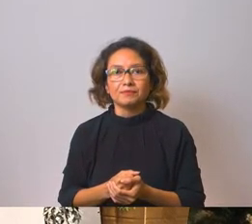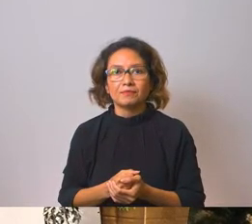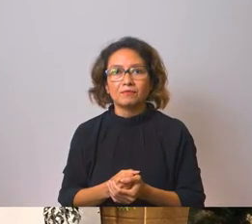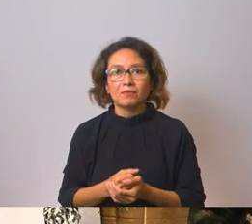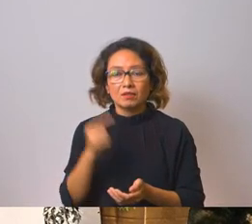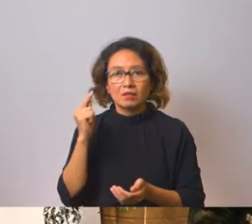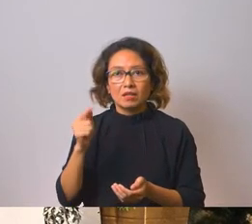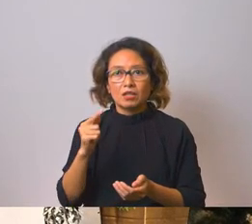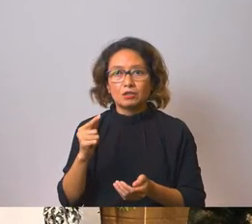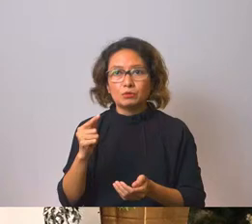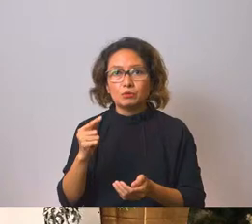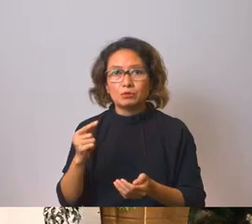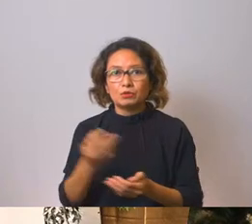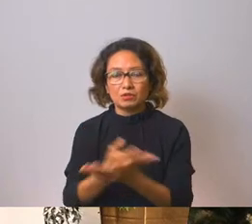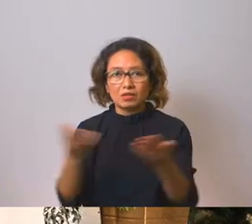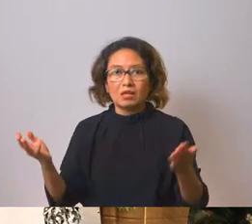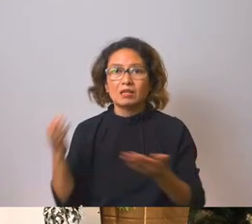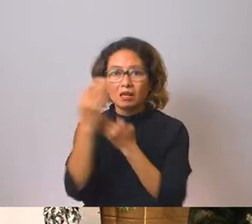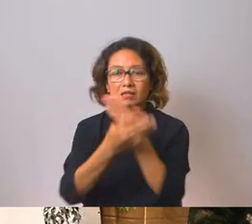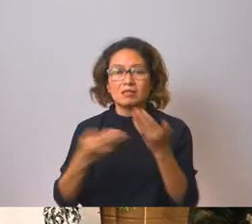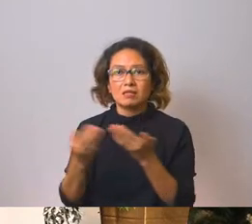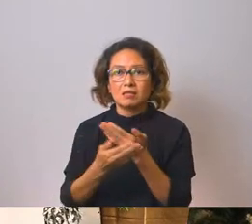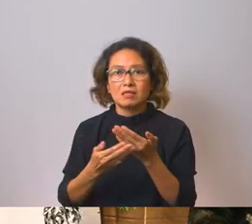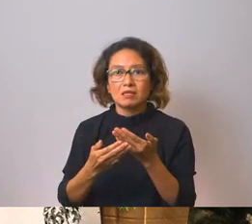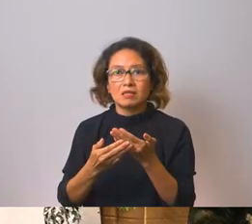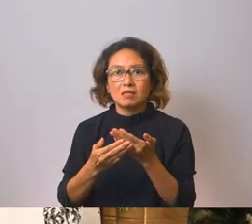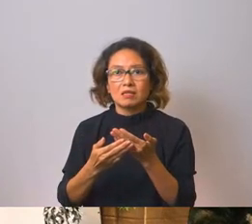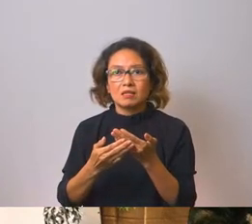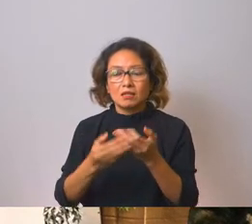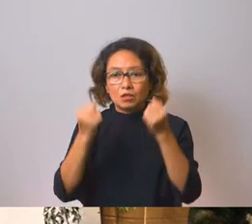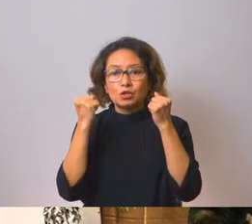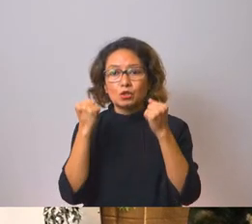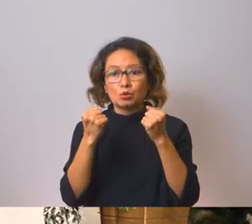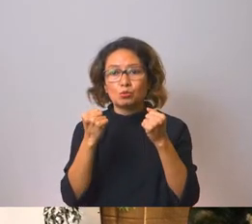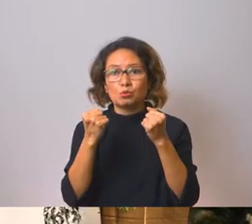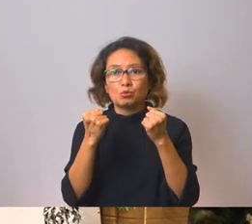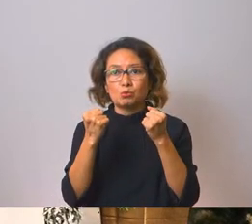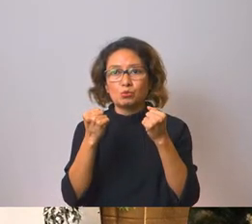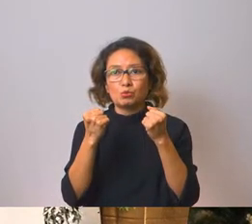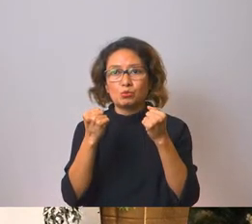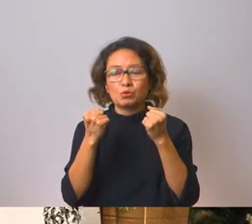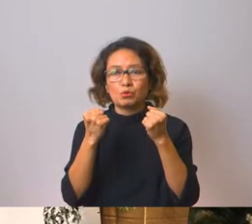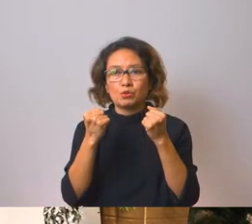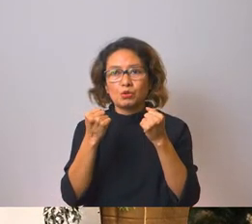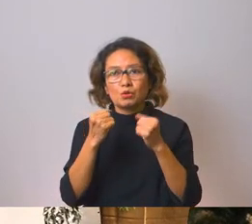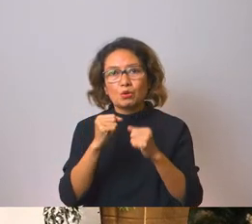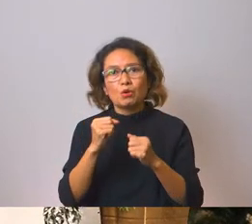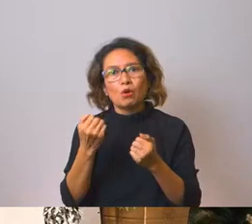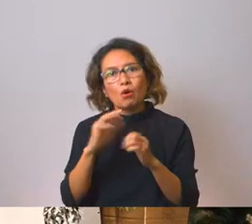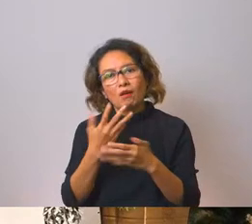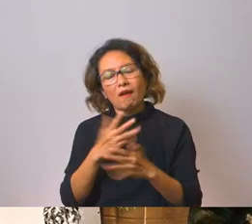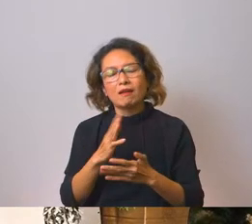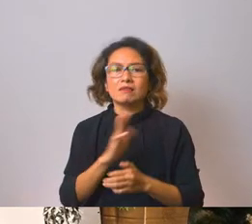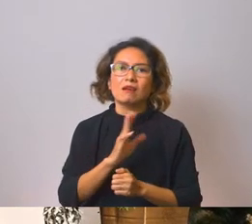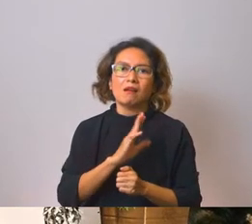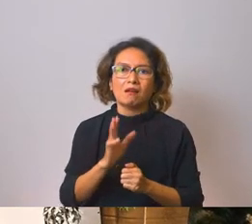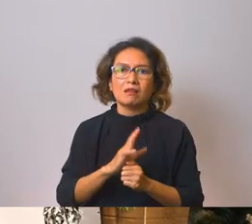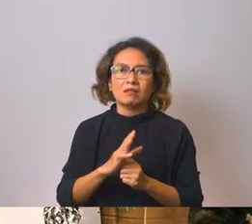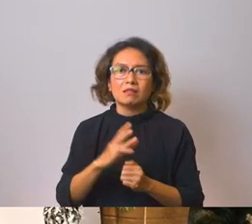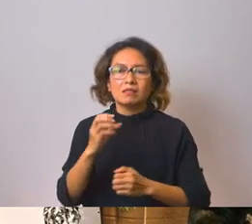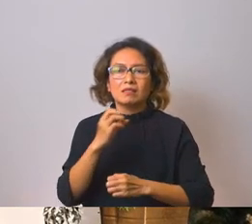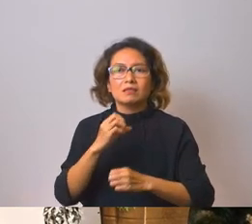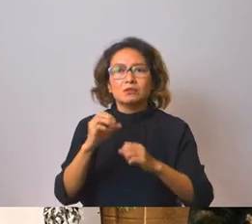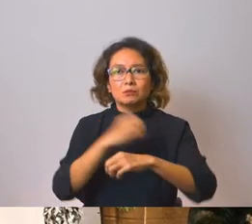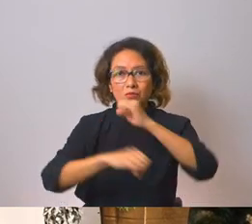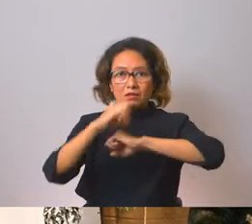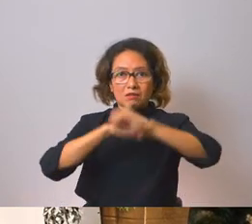Karena itu, saudara-saudaraku yang kekasih, berdirilah teguh, jangan goyah, dan giatlah selalu dalam